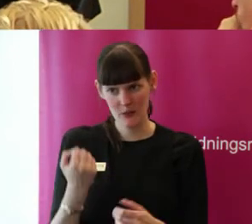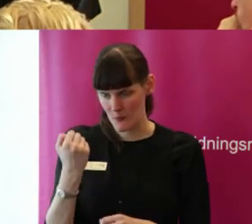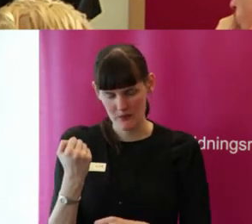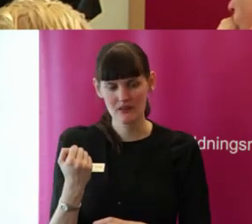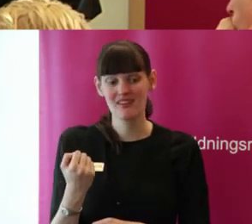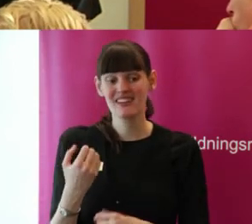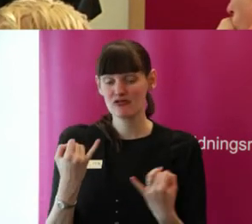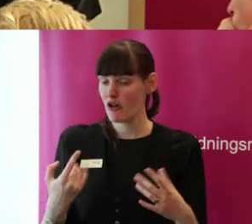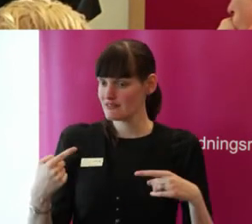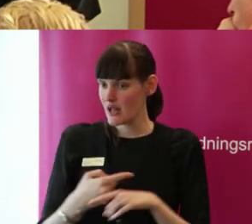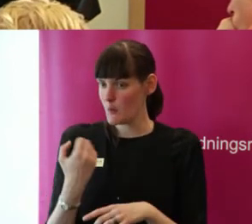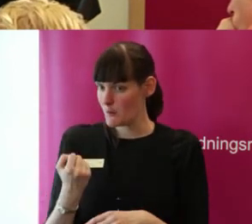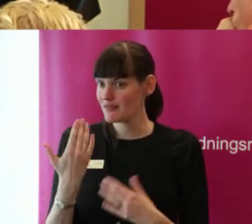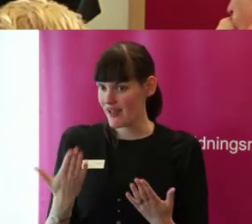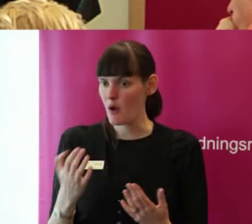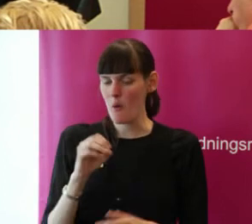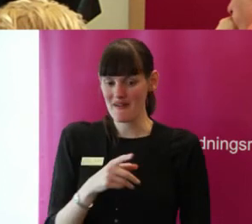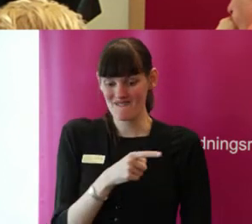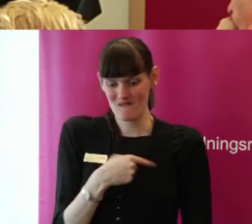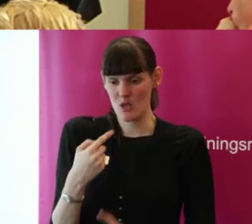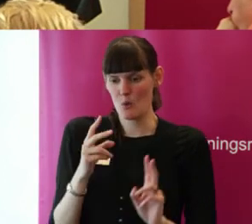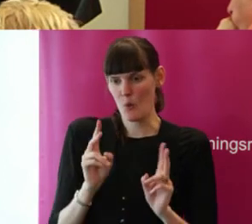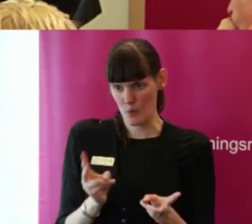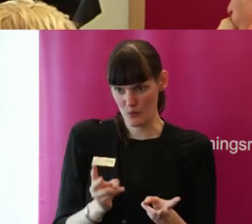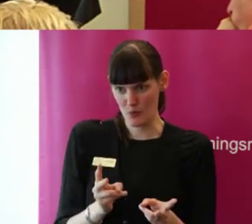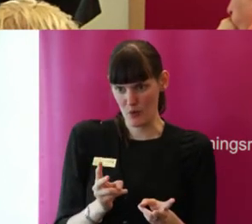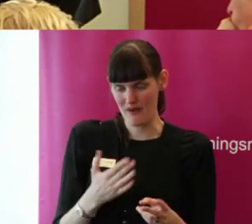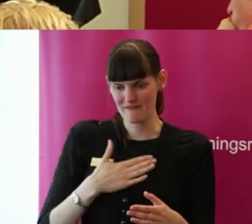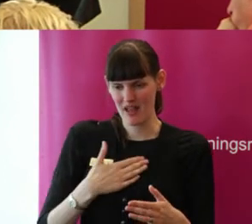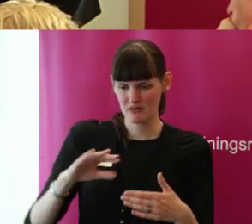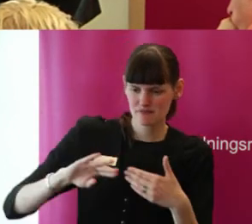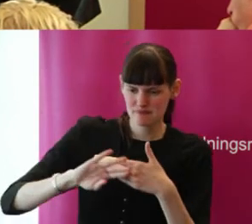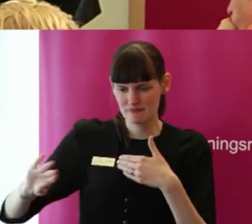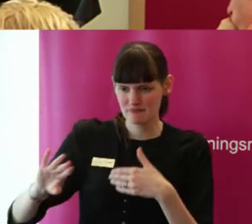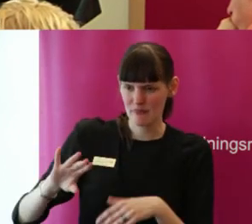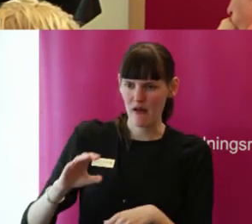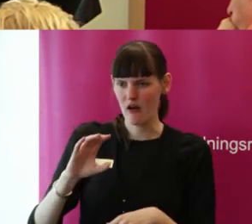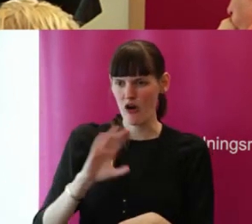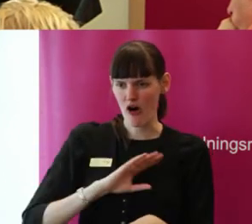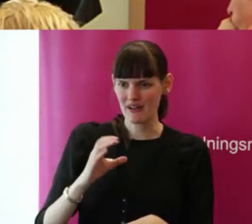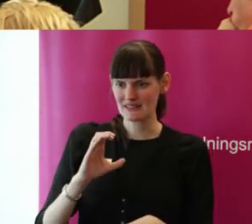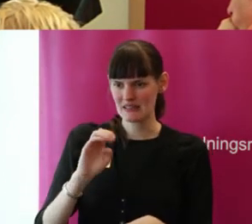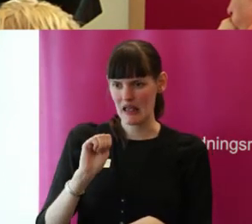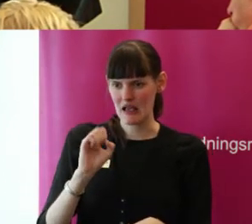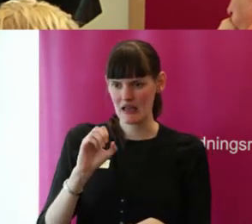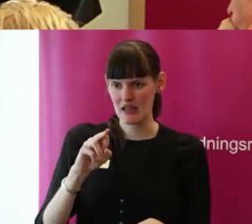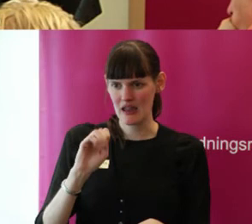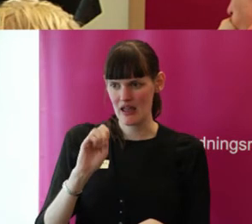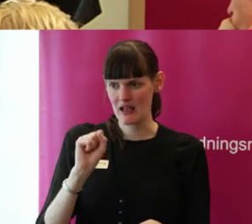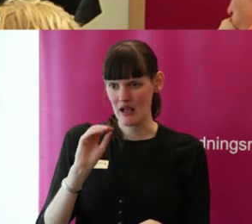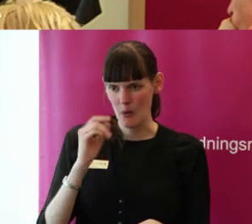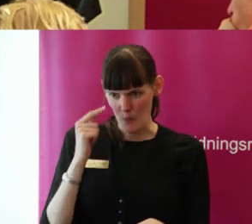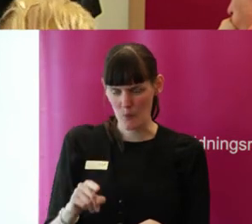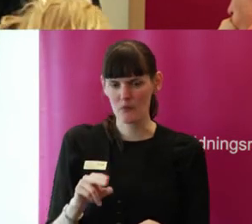är om vi också exkluderar eller segregerar. Den här tillhörigheten i en